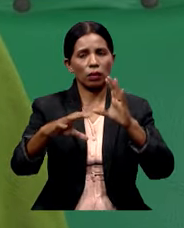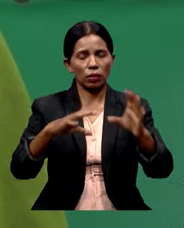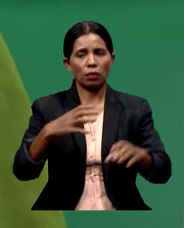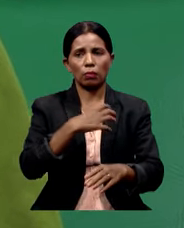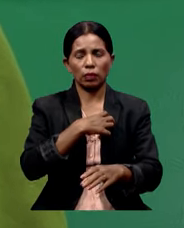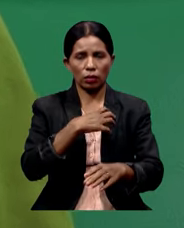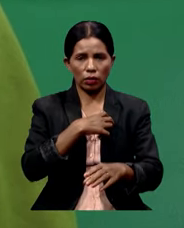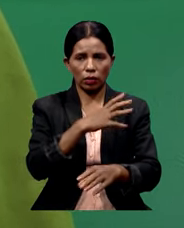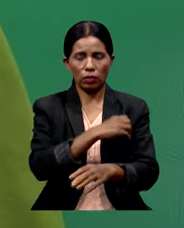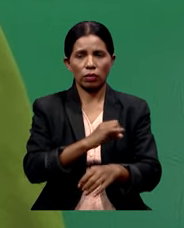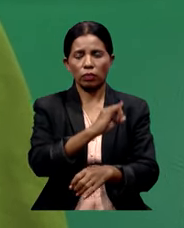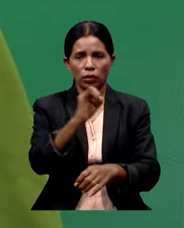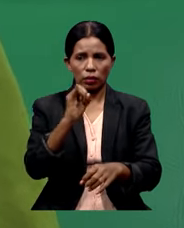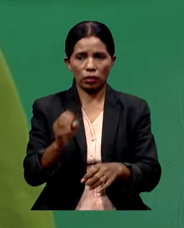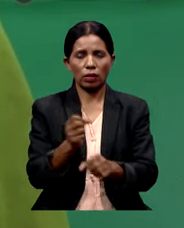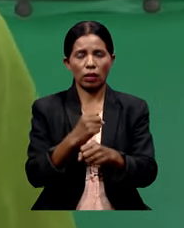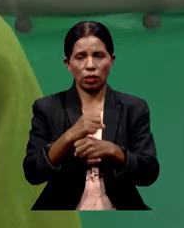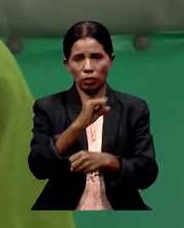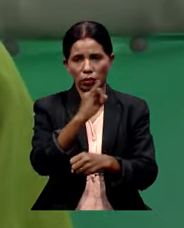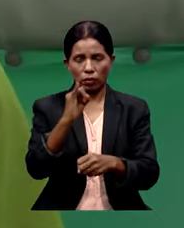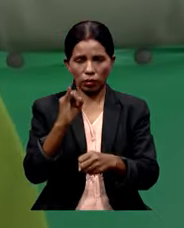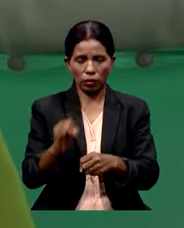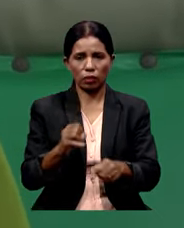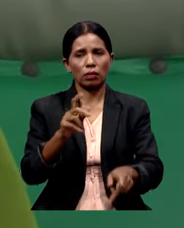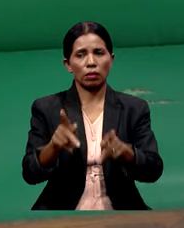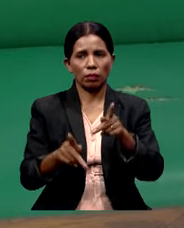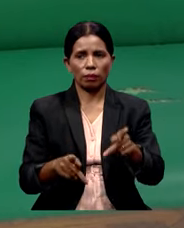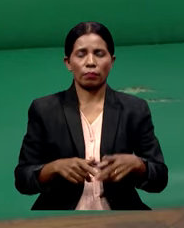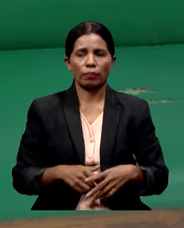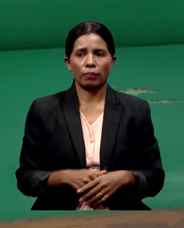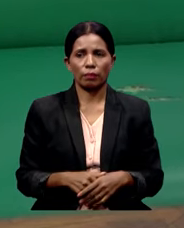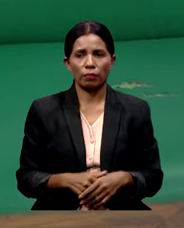polisia departamento investigasaun ho di halo identifikasaun ba suspeitu refere.